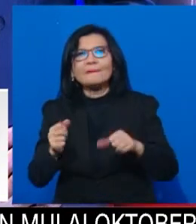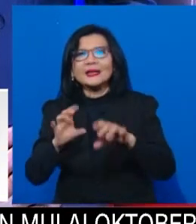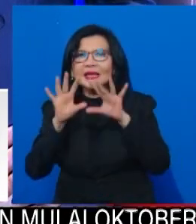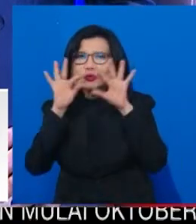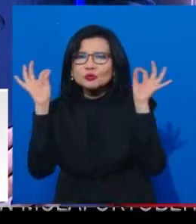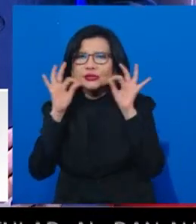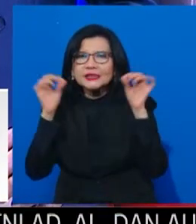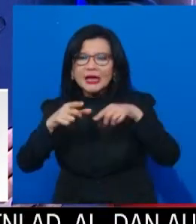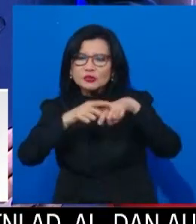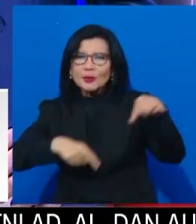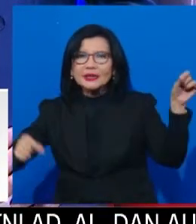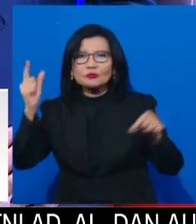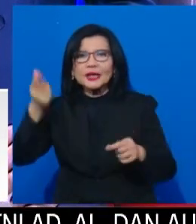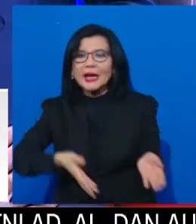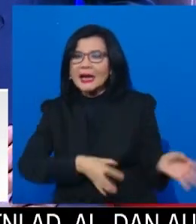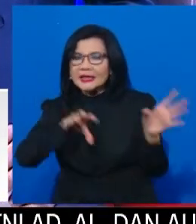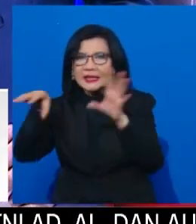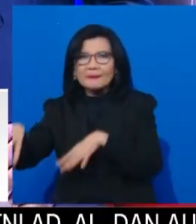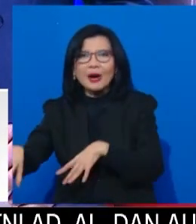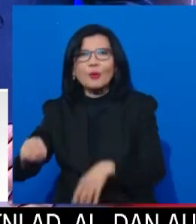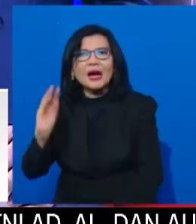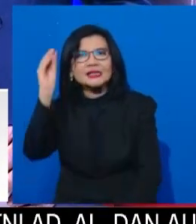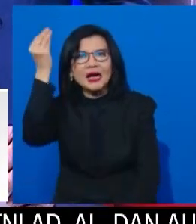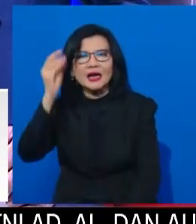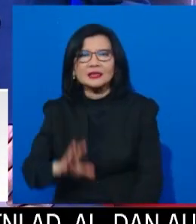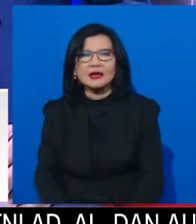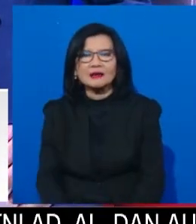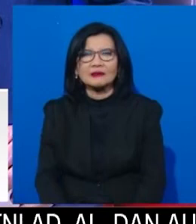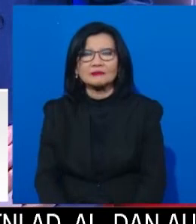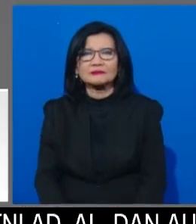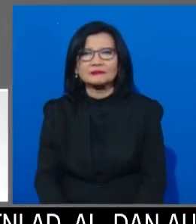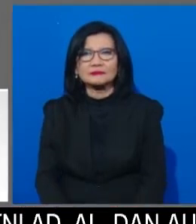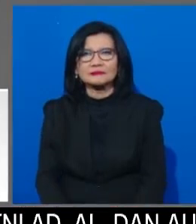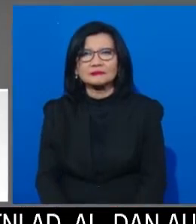Utara, dirujuk ke Rumah Sakit Dr. Sutoyo di Jakarta Rabu malam.